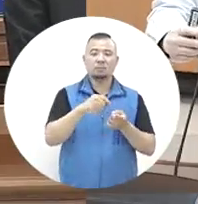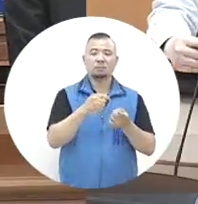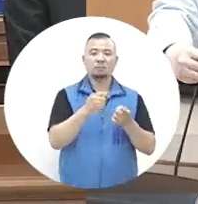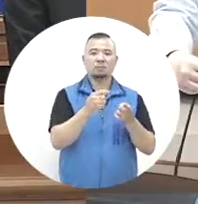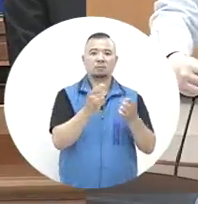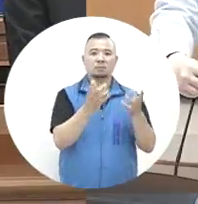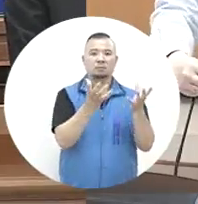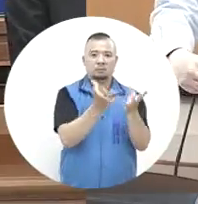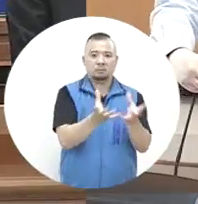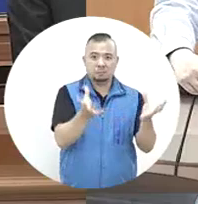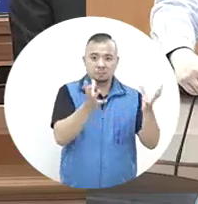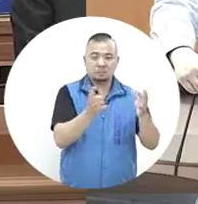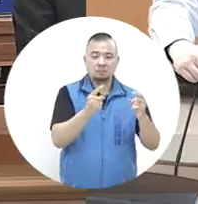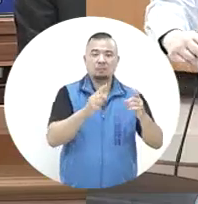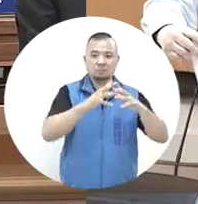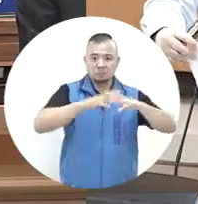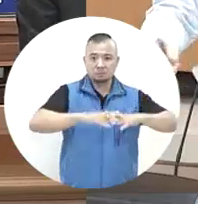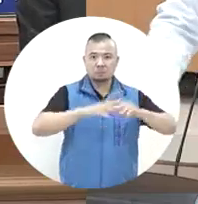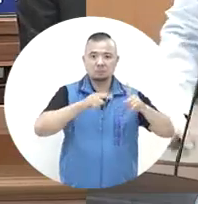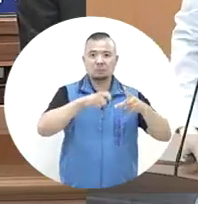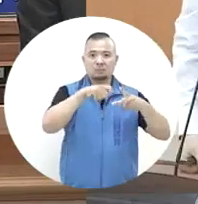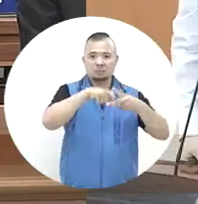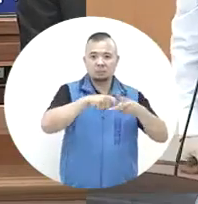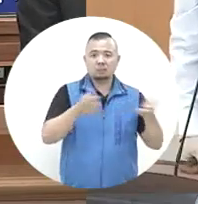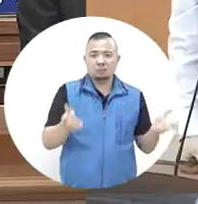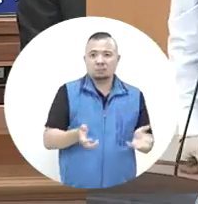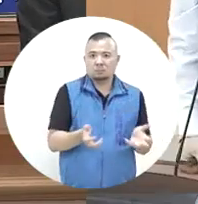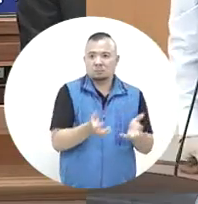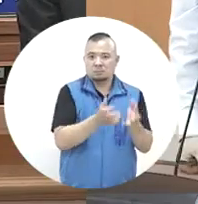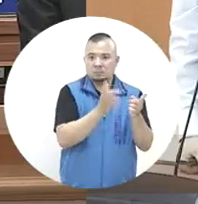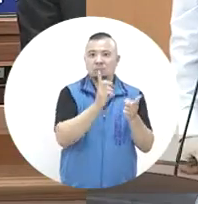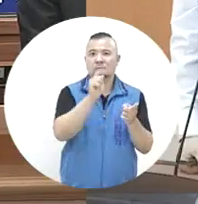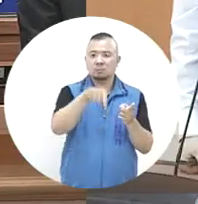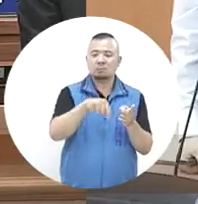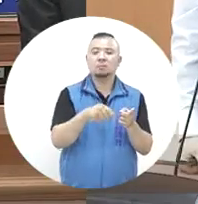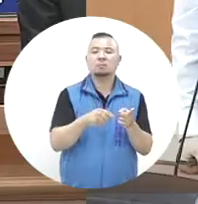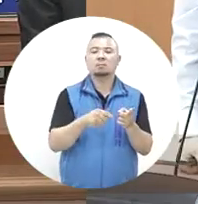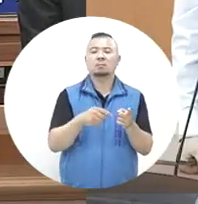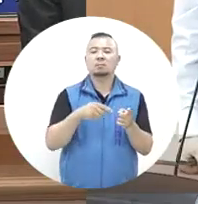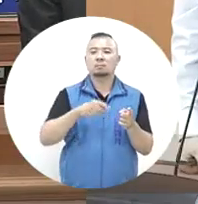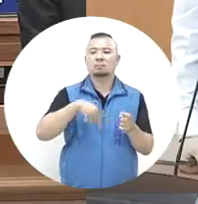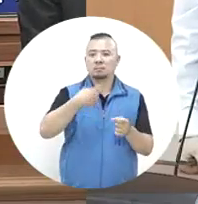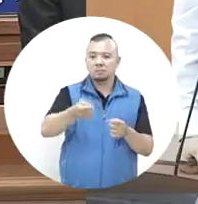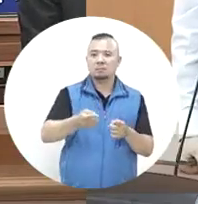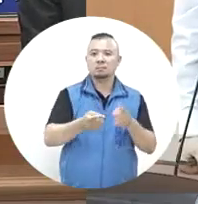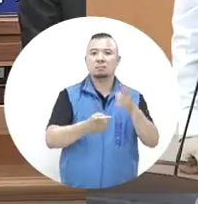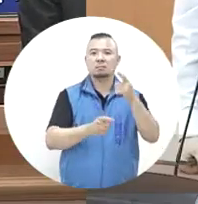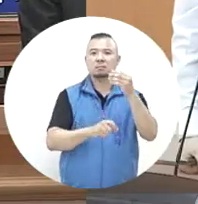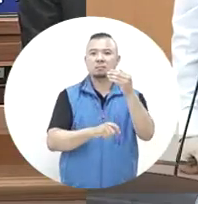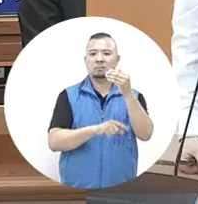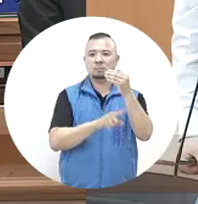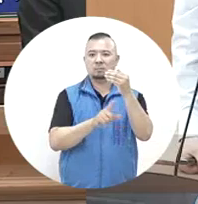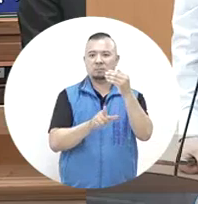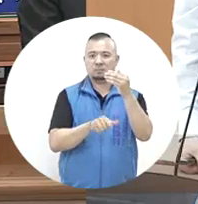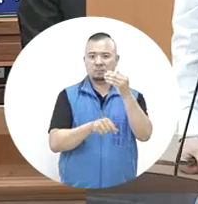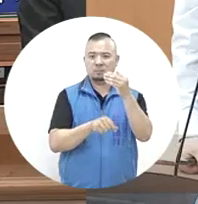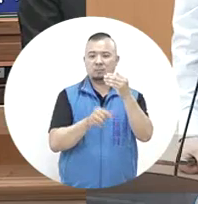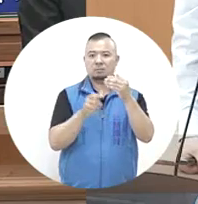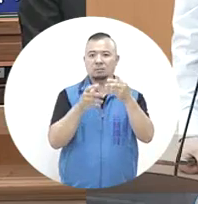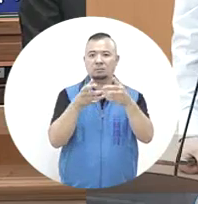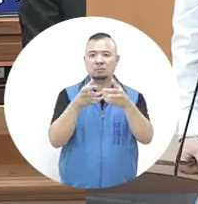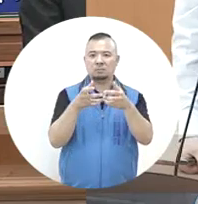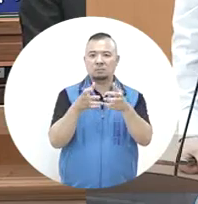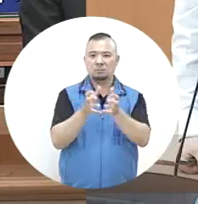竣工，取得使用执照。那接下来就会迎接九月的部分那个布展设计展的部